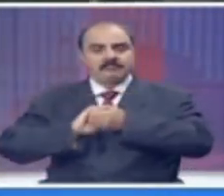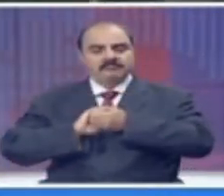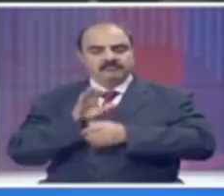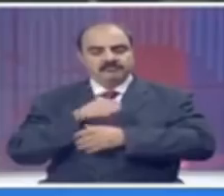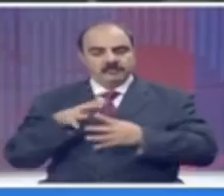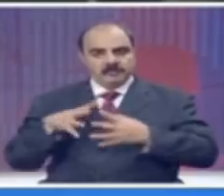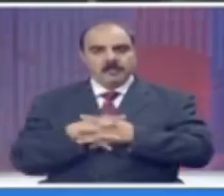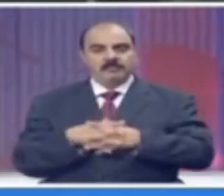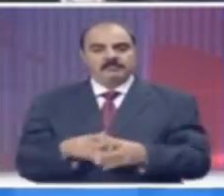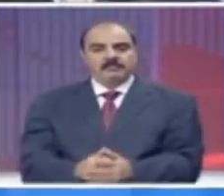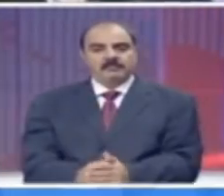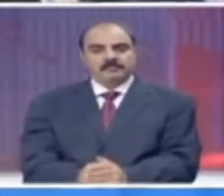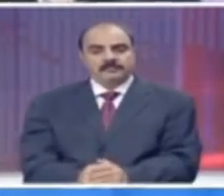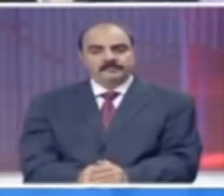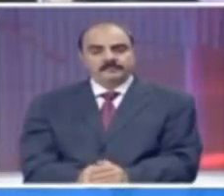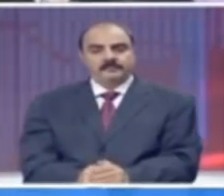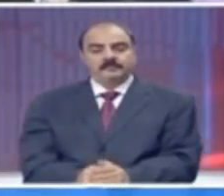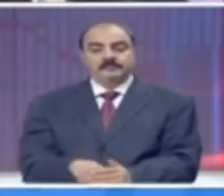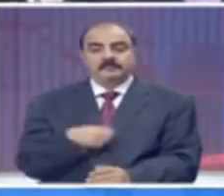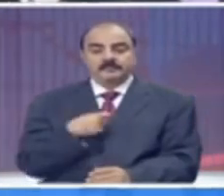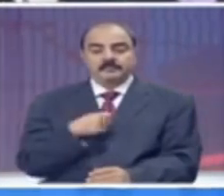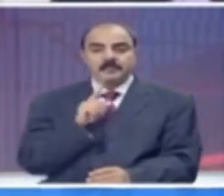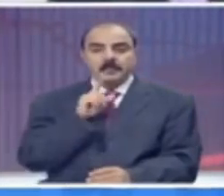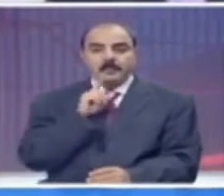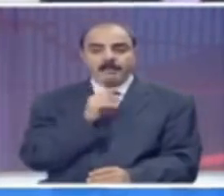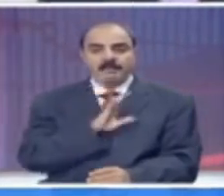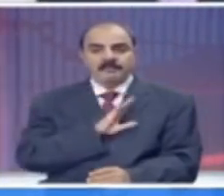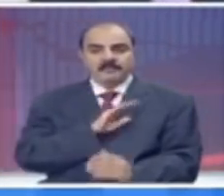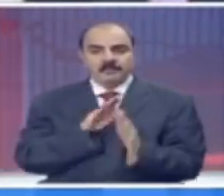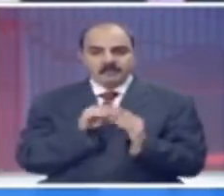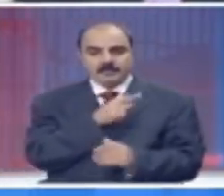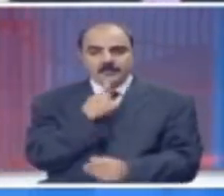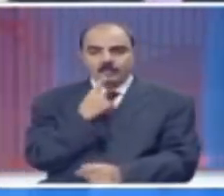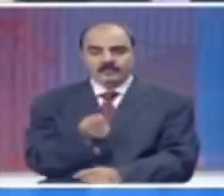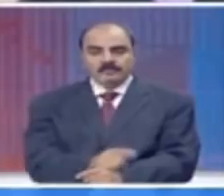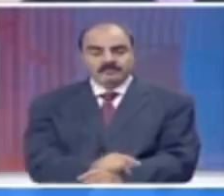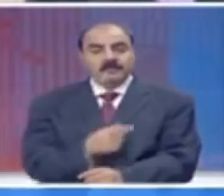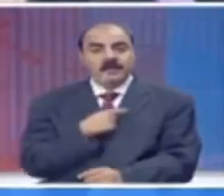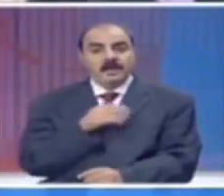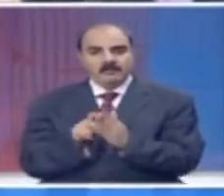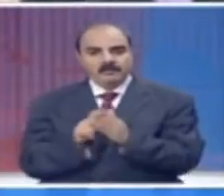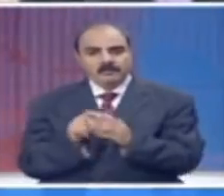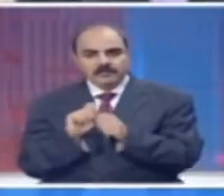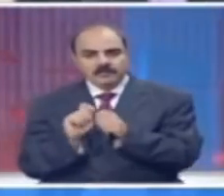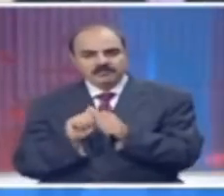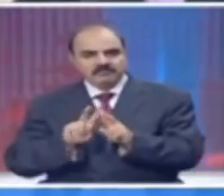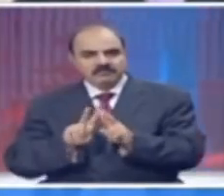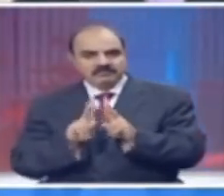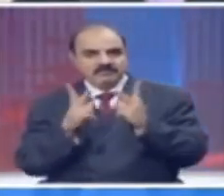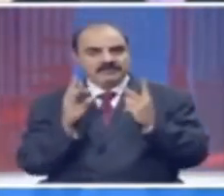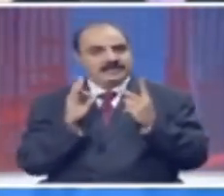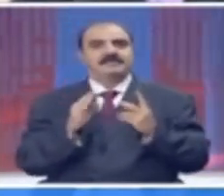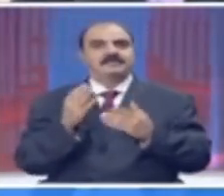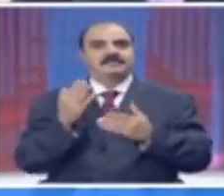الاستراتيجية بين البلدين. من جانبه أكد الفريق محمد فريد على أهمية تطوير مجالات التعاون بين